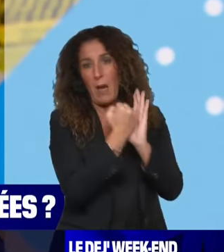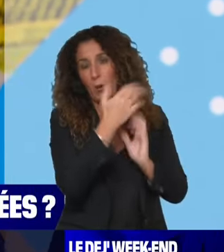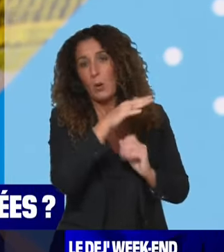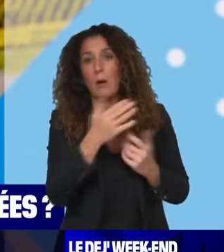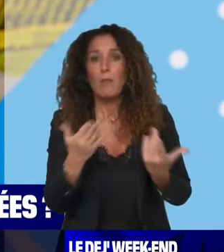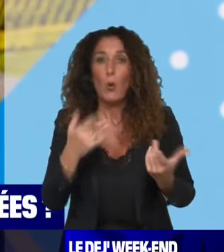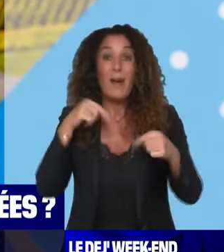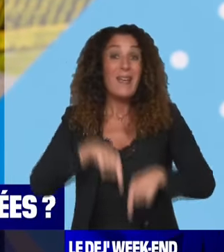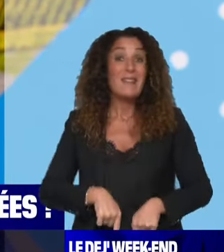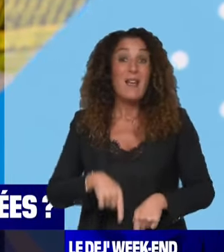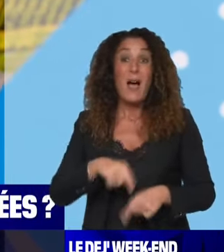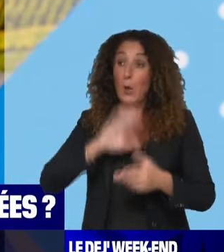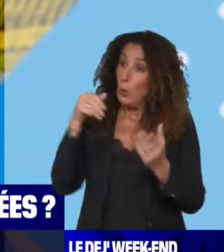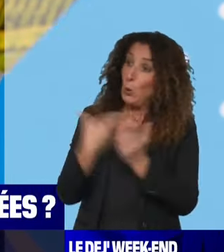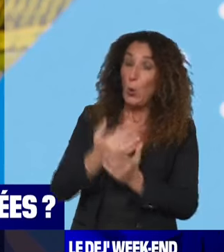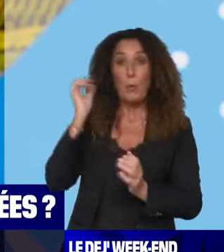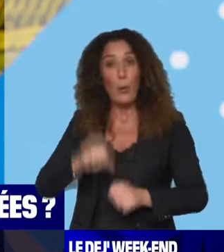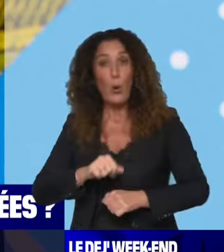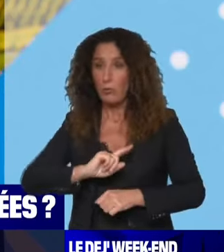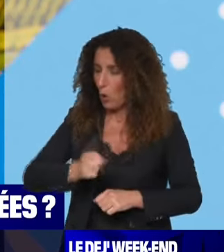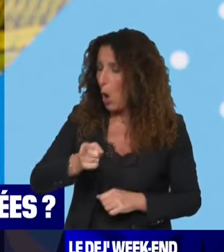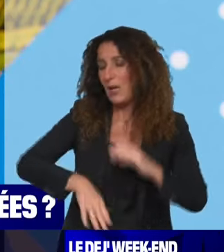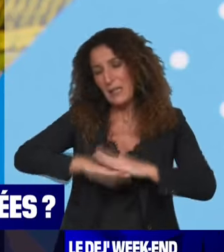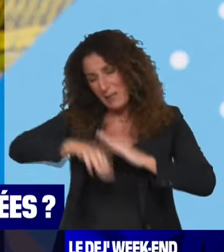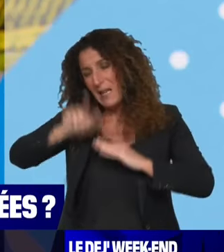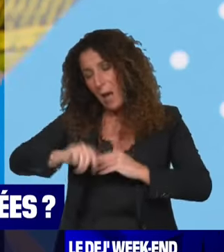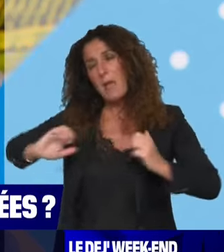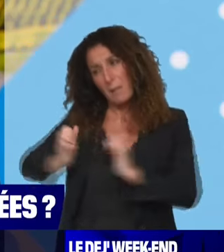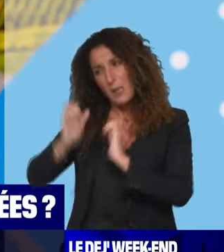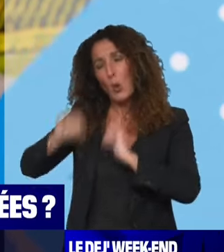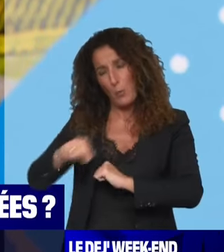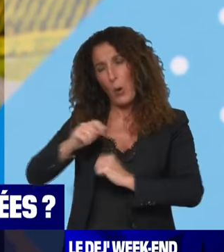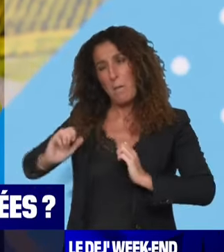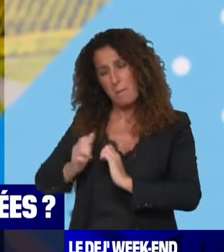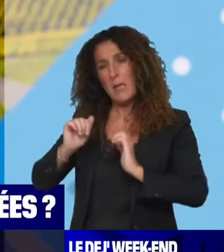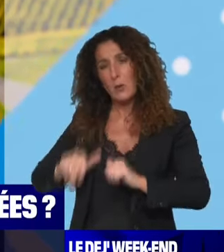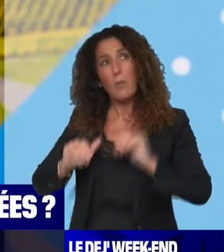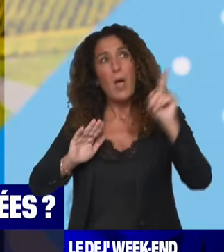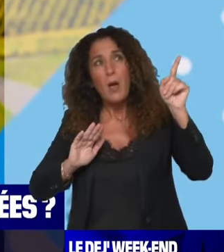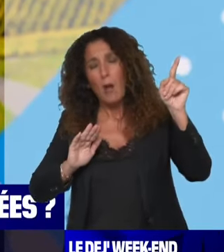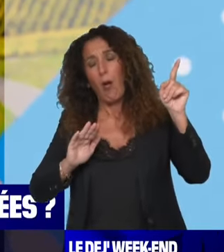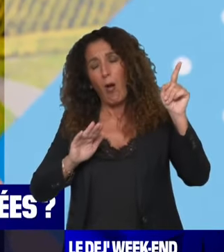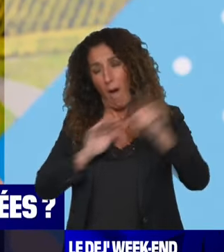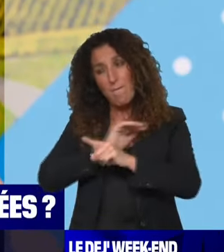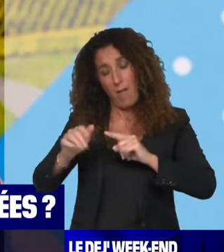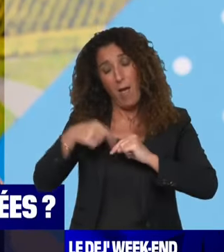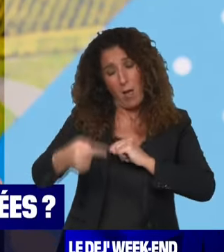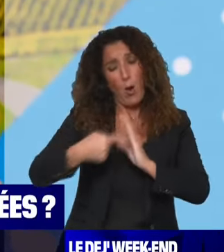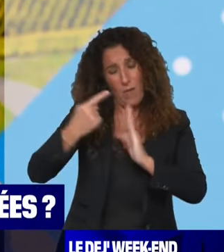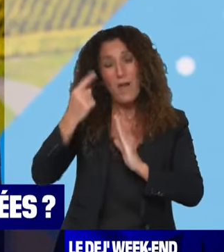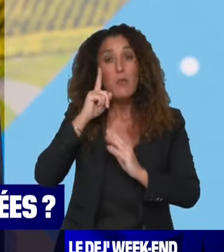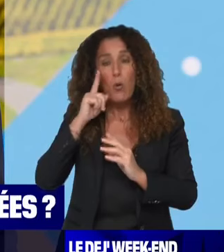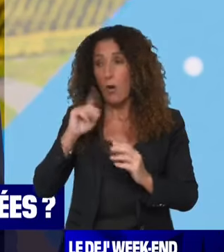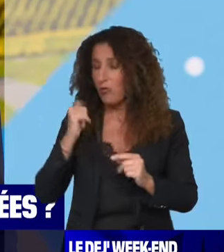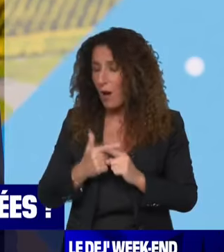tout, l'État a des limites, mais l'État a quand même une marge de pression très importante sur ses négociations, et il le fera de nouveau parce que c'est très désastreux à chaque fois,